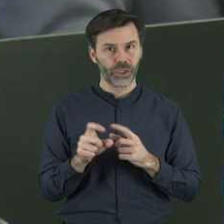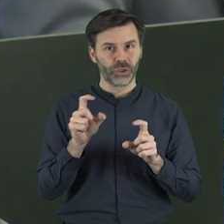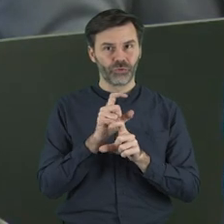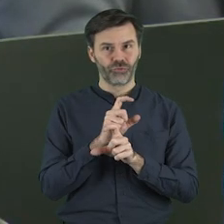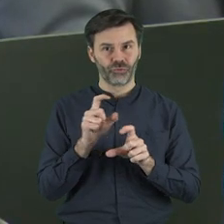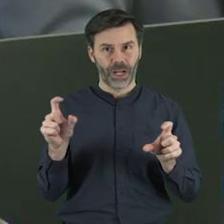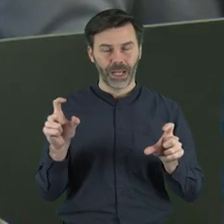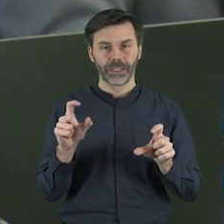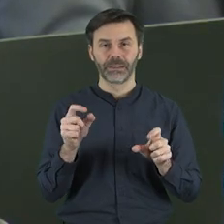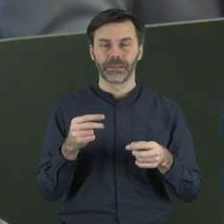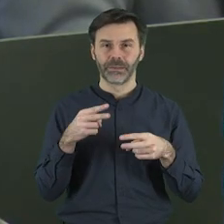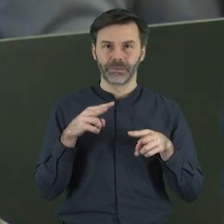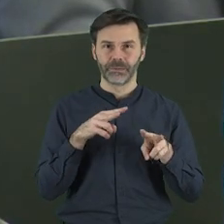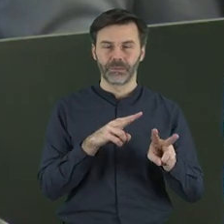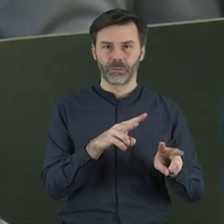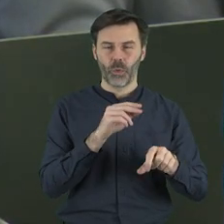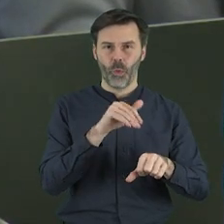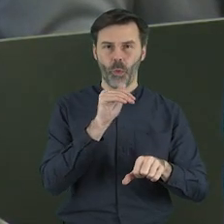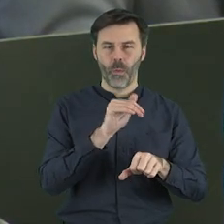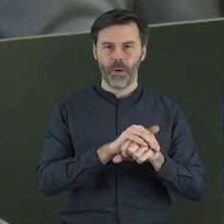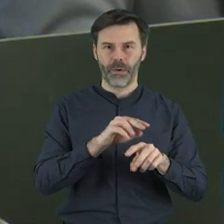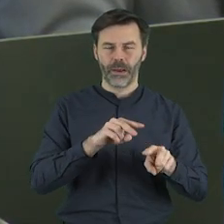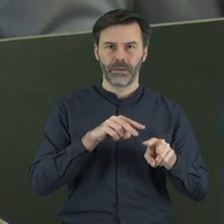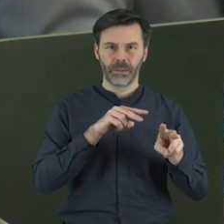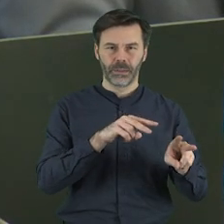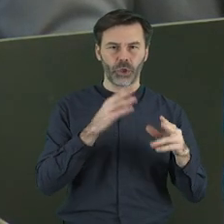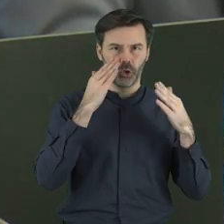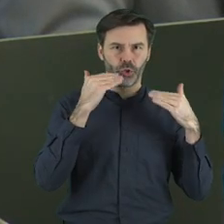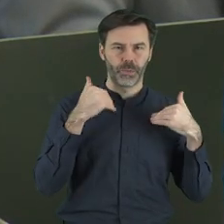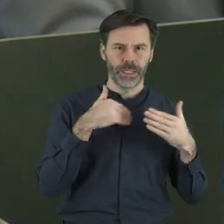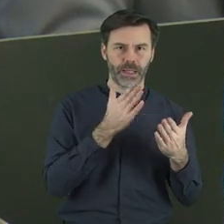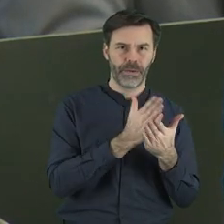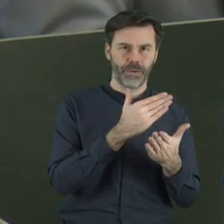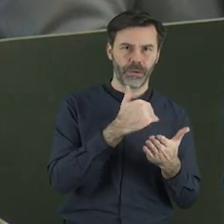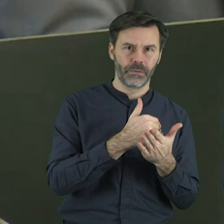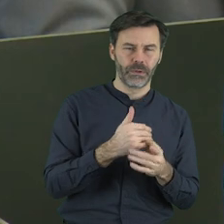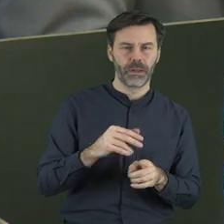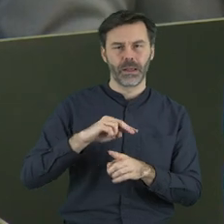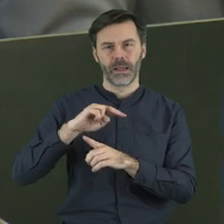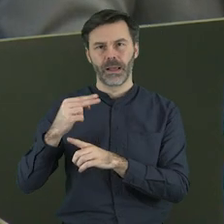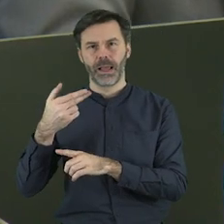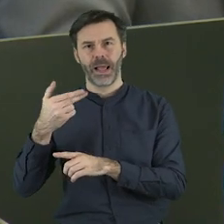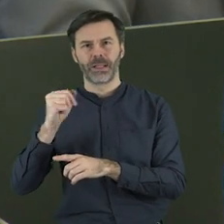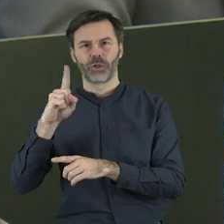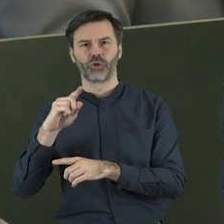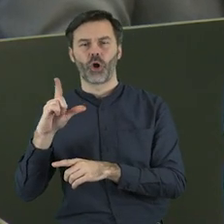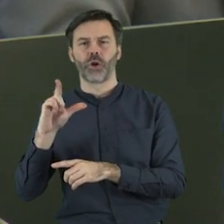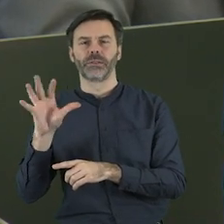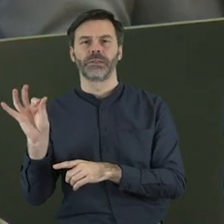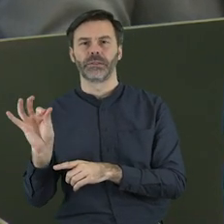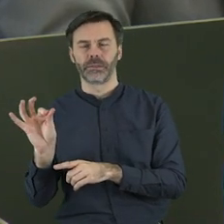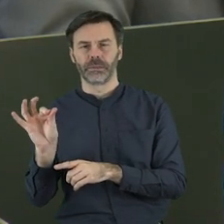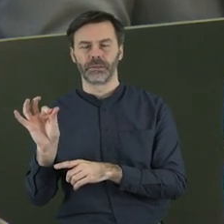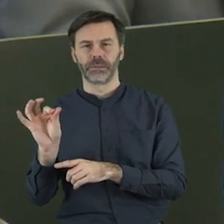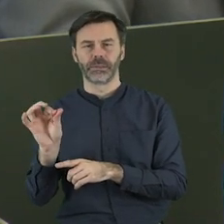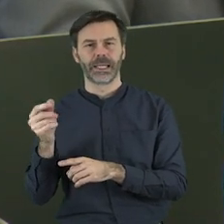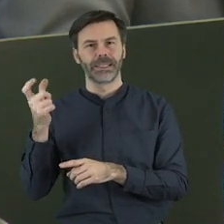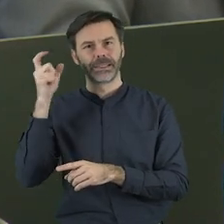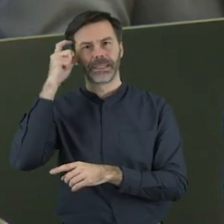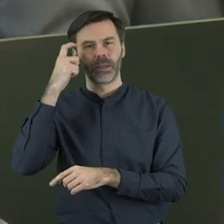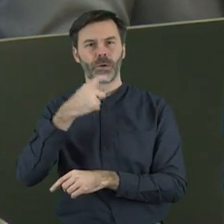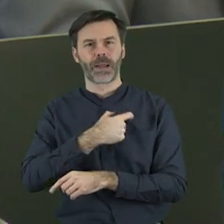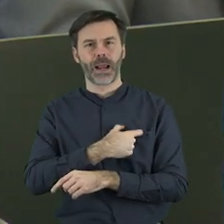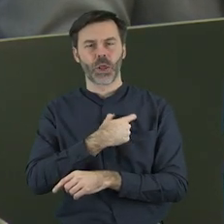Szpitalem Wojewódzkim a NZOS Centrum Kardiologii Inwazyjnej i Angiologii. Panie marszałku, proszę poczekać chwilkę,